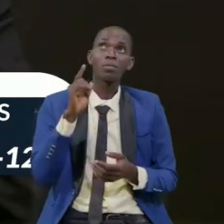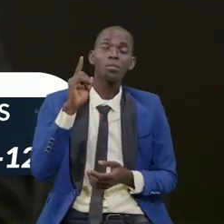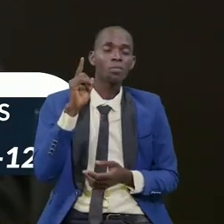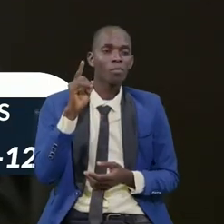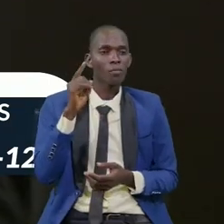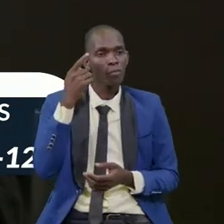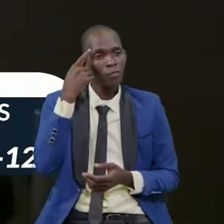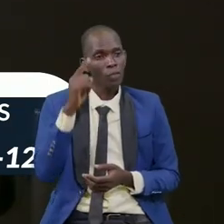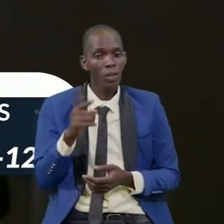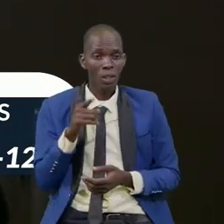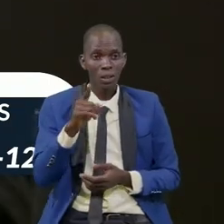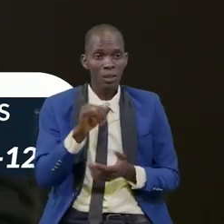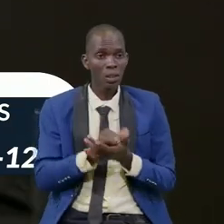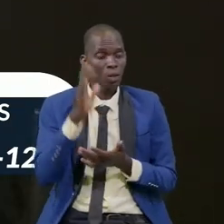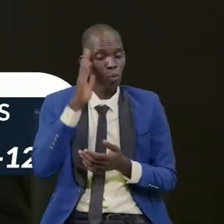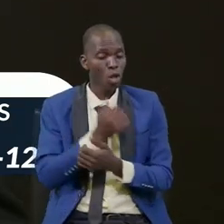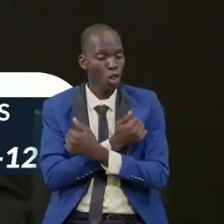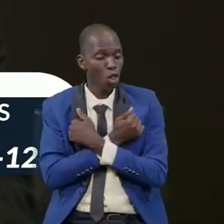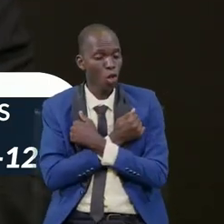qui dit, si quelqu'un,